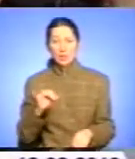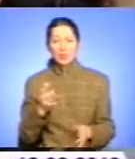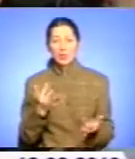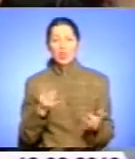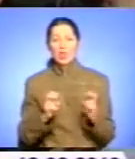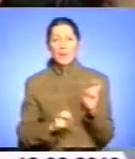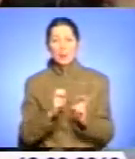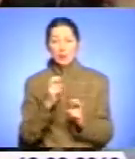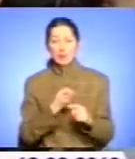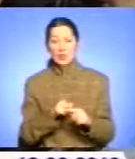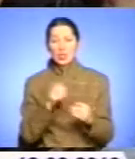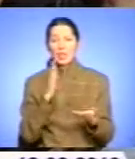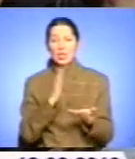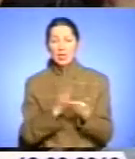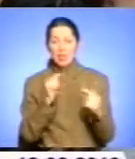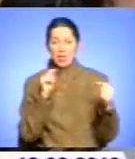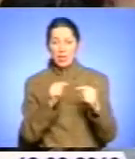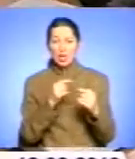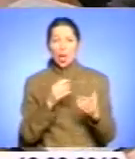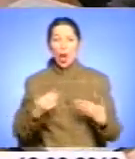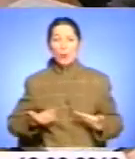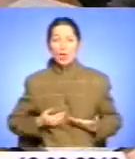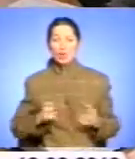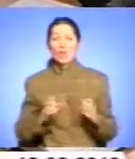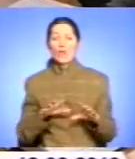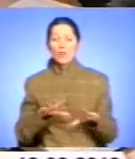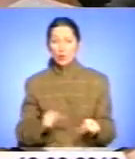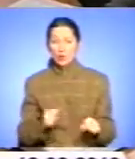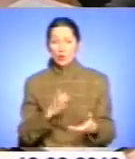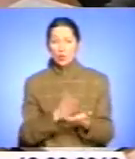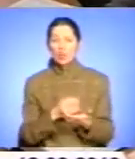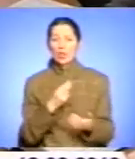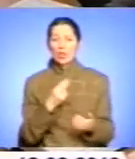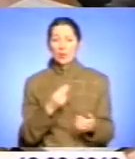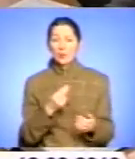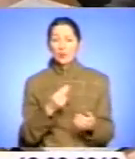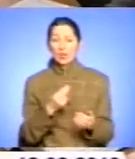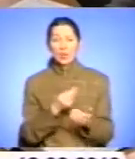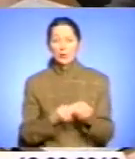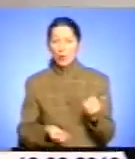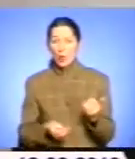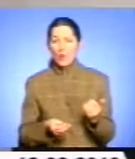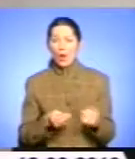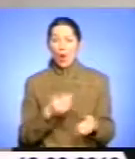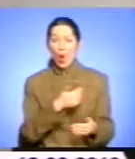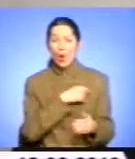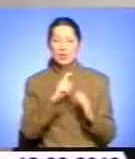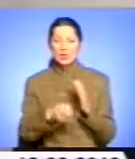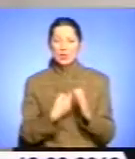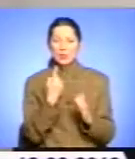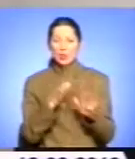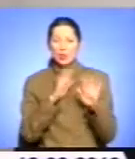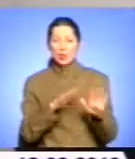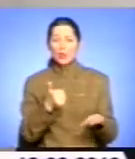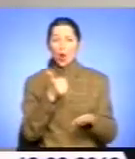Скільки підприємств, які належать до комунальної власності обласної ради, є збитковими, хоче дізнатися перший заступник голови обласної